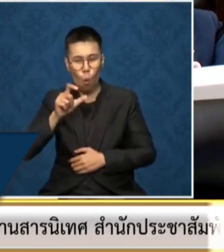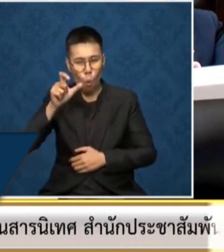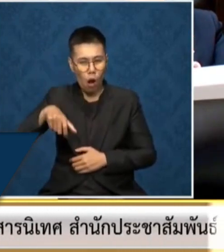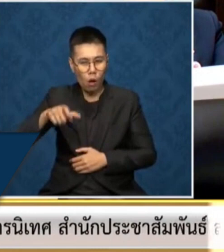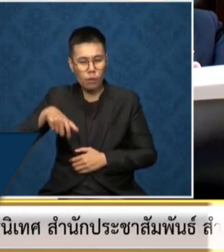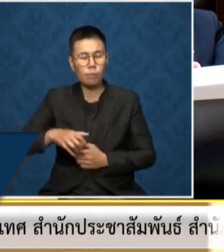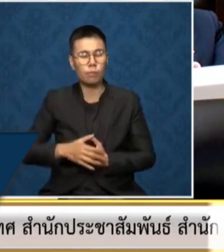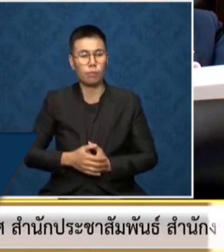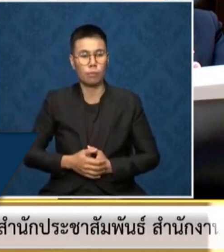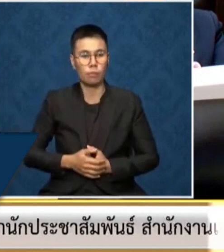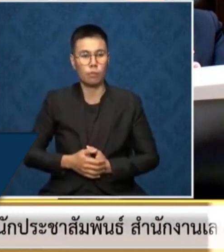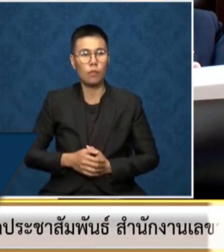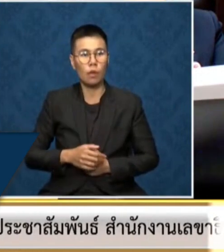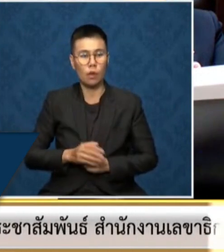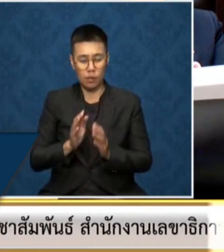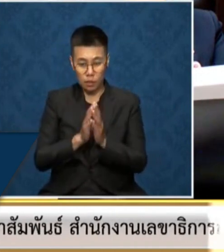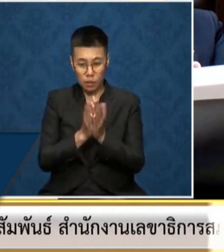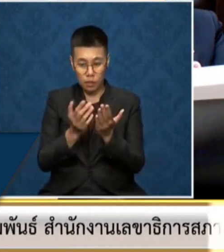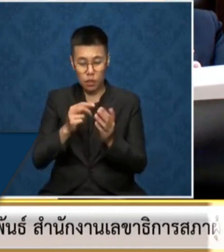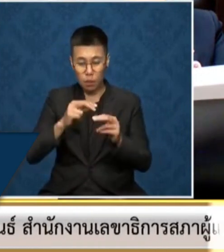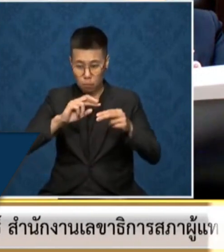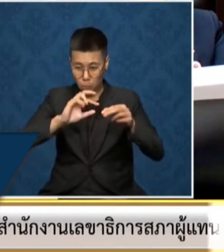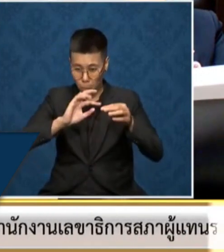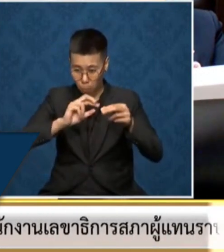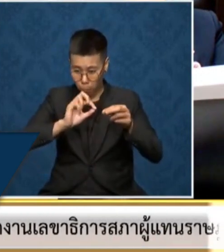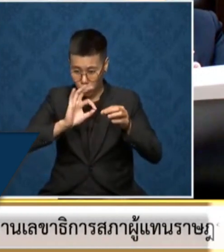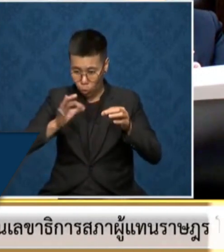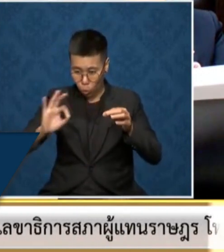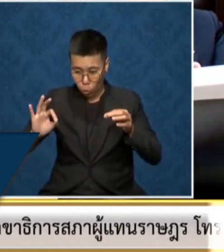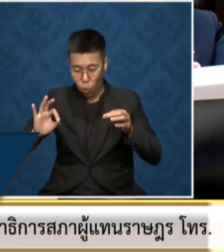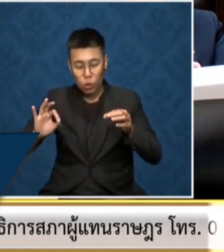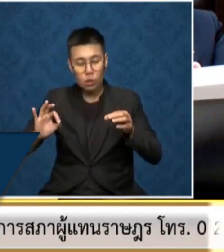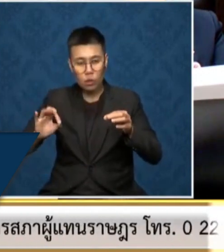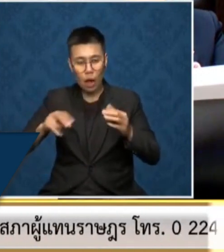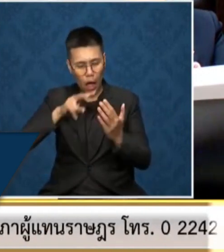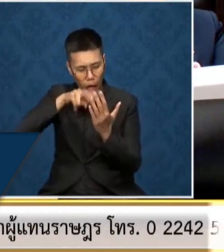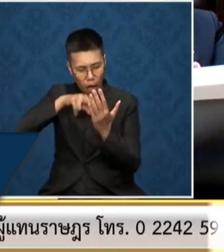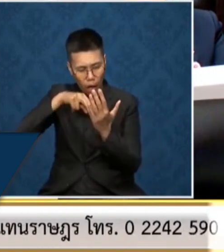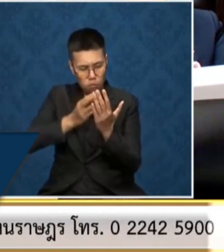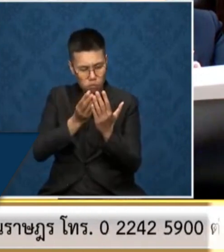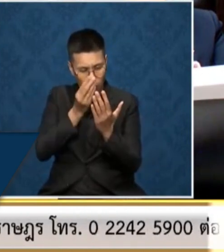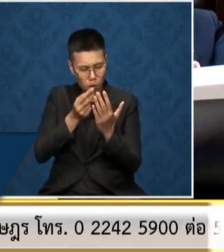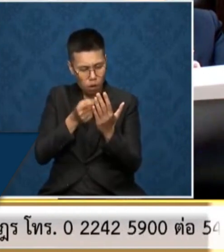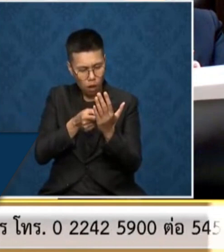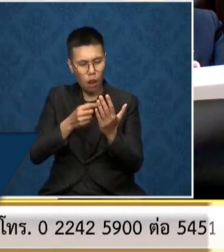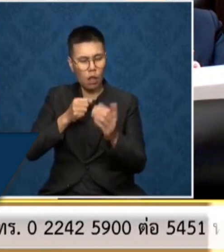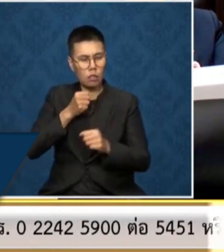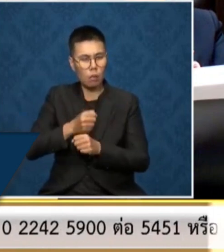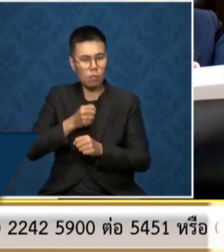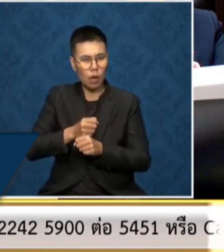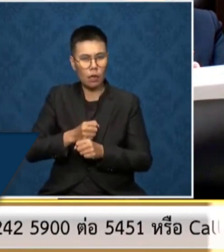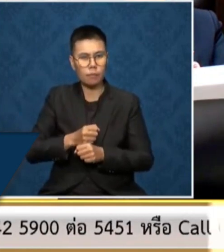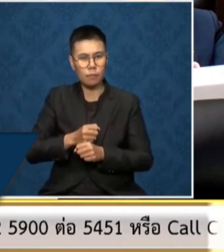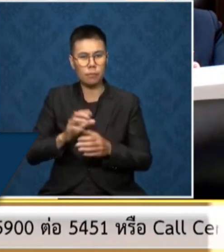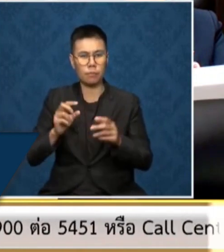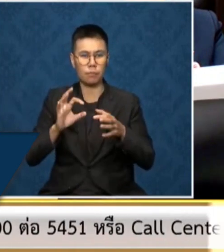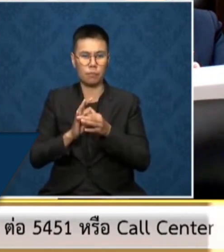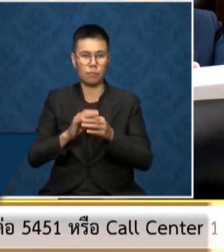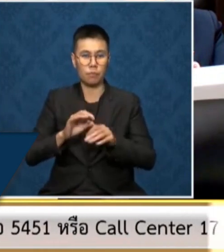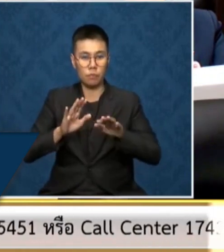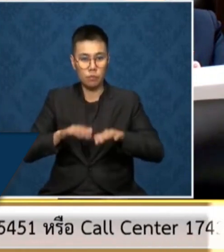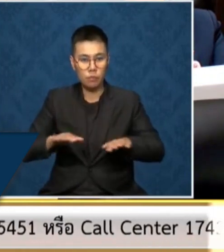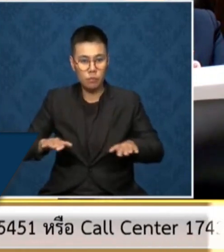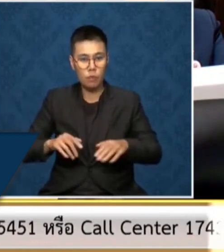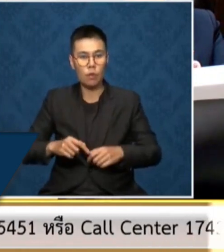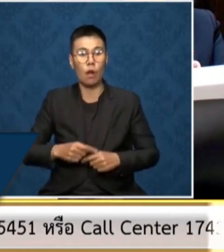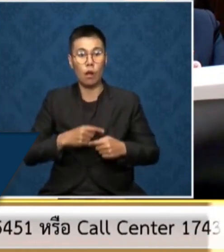โยคทสำคญทสุในทสืเจ้าชัยน้อยกคประโยคที่บอกว่าเวลาที่เราจะทำงานเรื่องเด็นั้นขึ้อยู่กบว่าท่านจะใช้